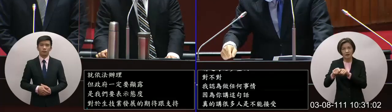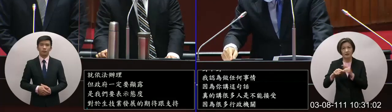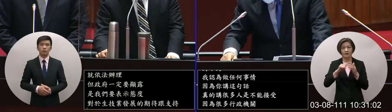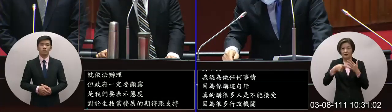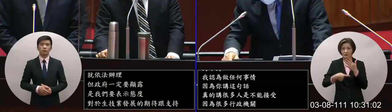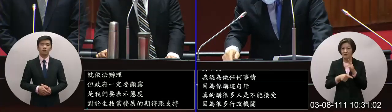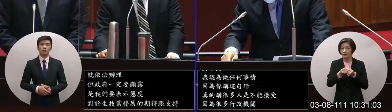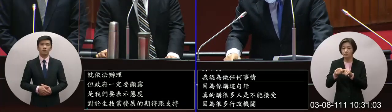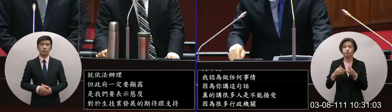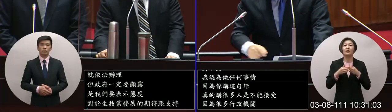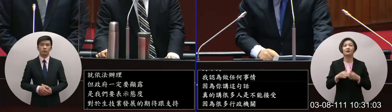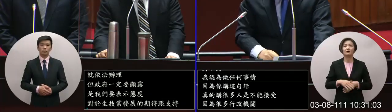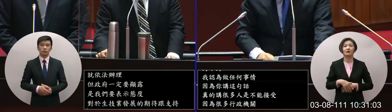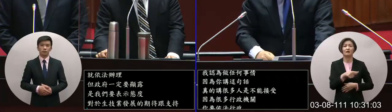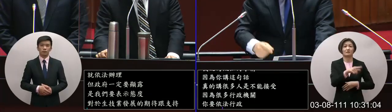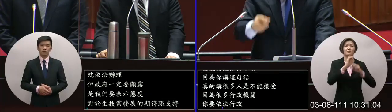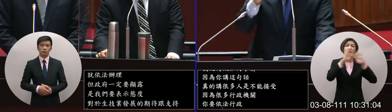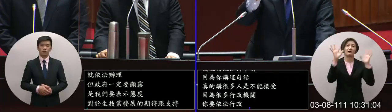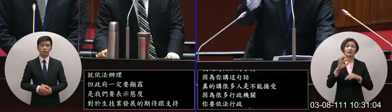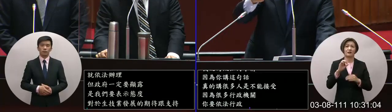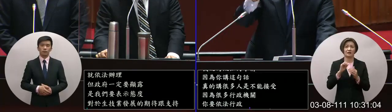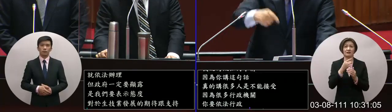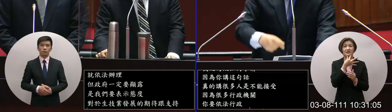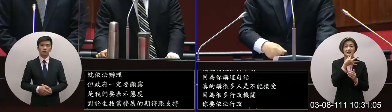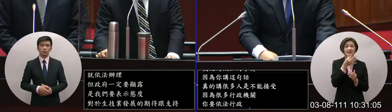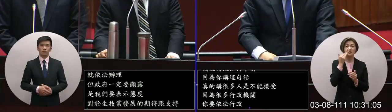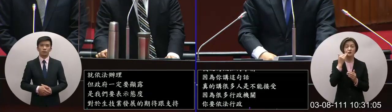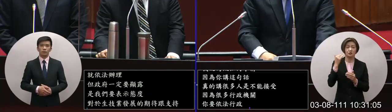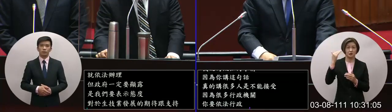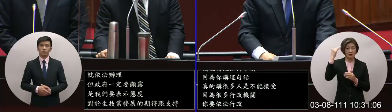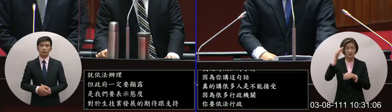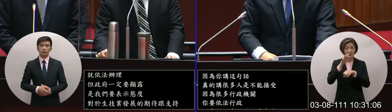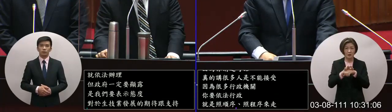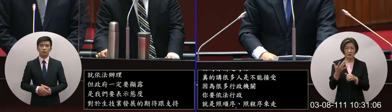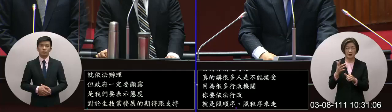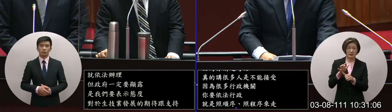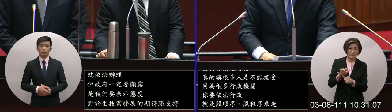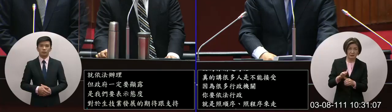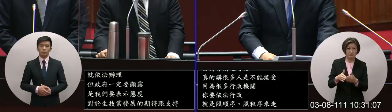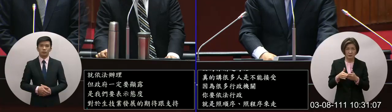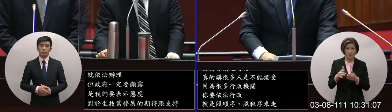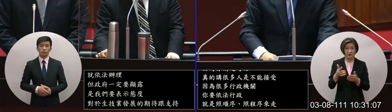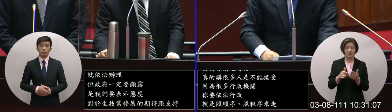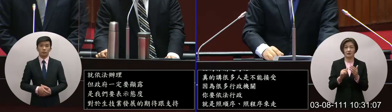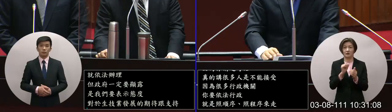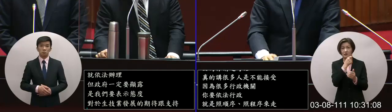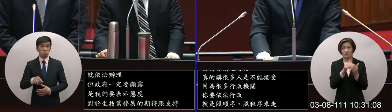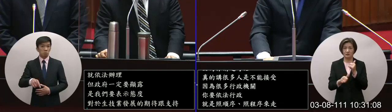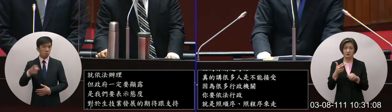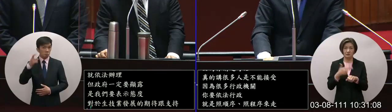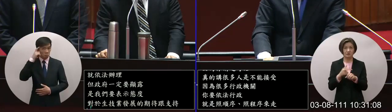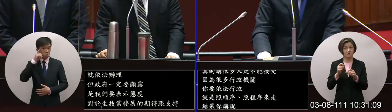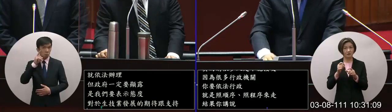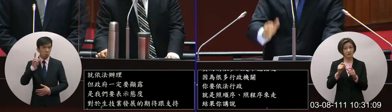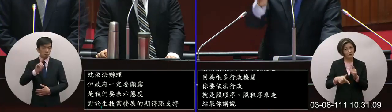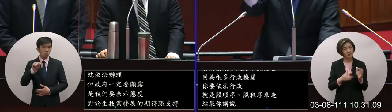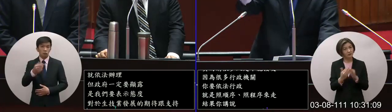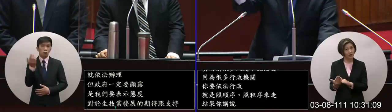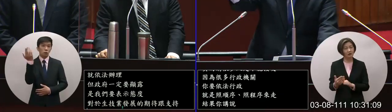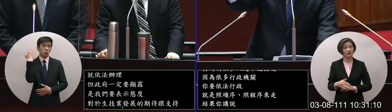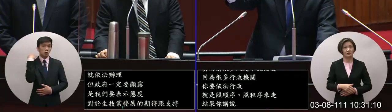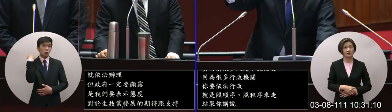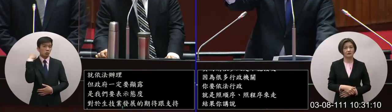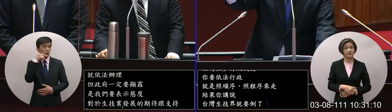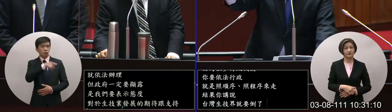说台湾生技界就要倒了，因为你要是再继续打击高端， 难道 对对 难道那时候浩鼎的经验没有给